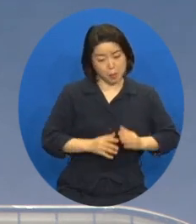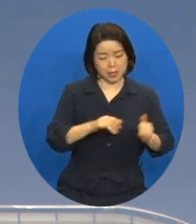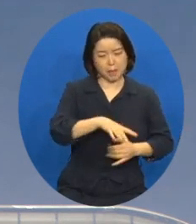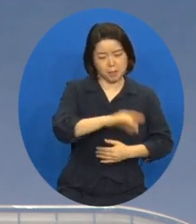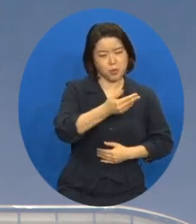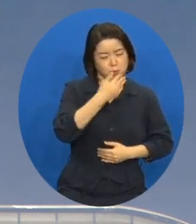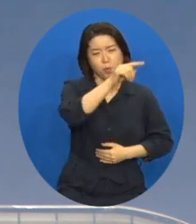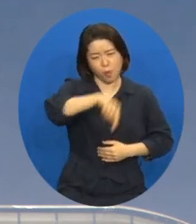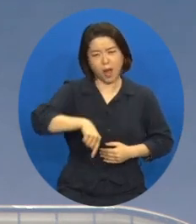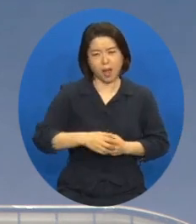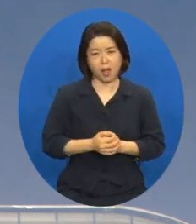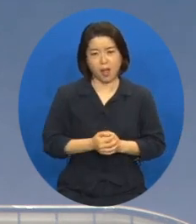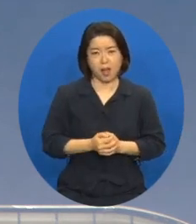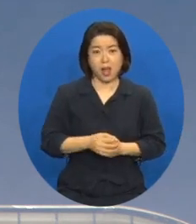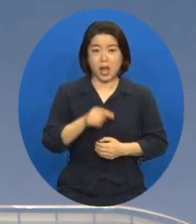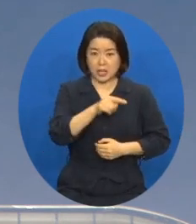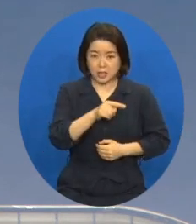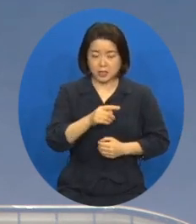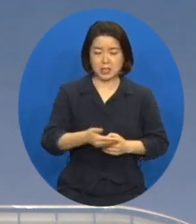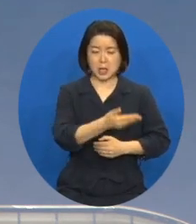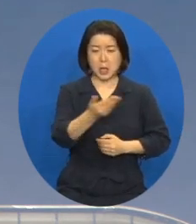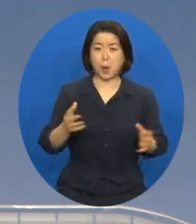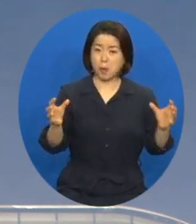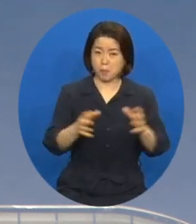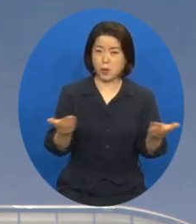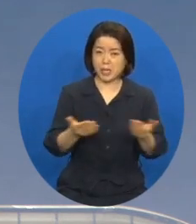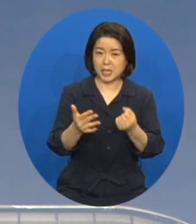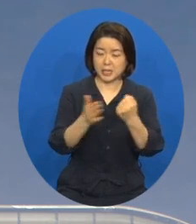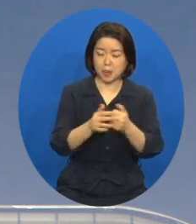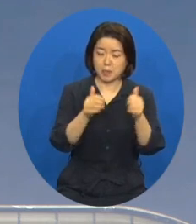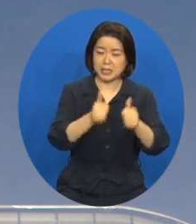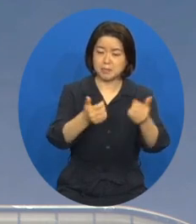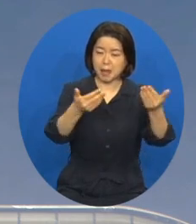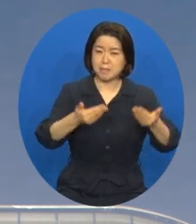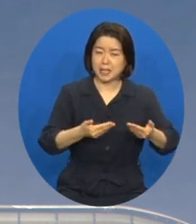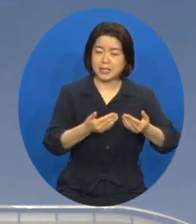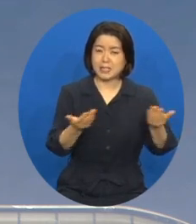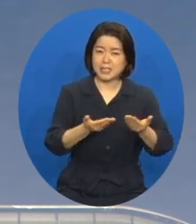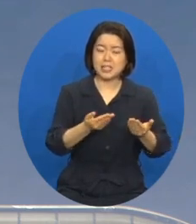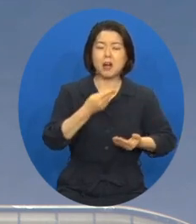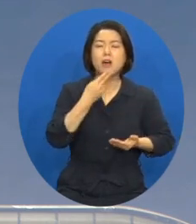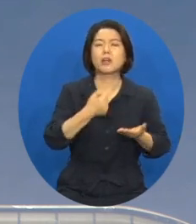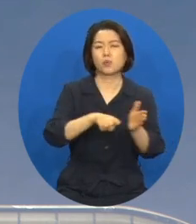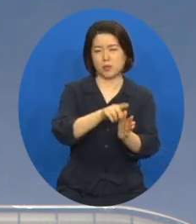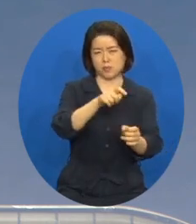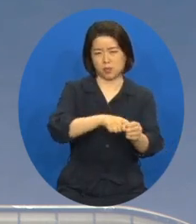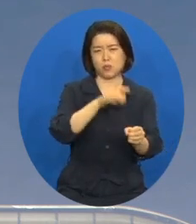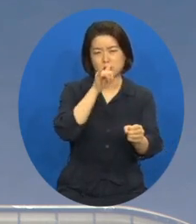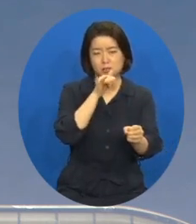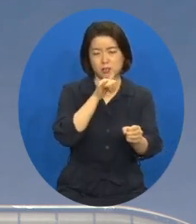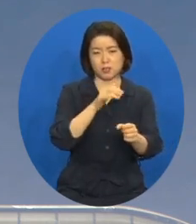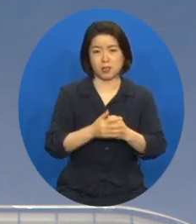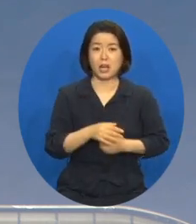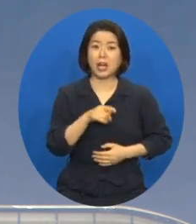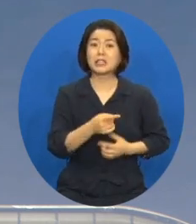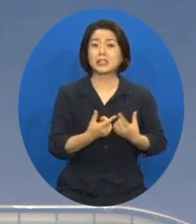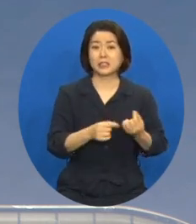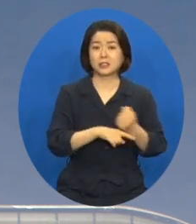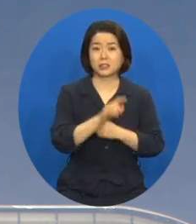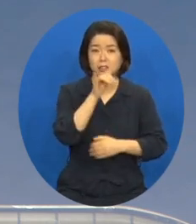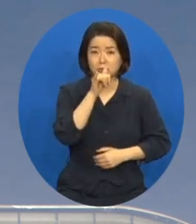할 것입니다. 그것은 여러분이 모이는 일로 심판받는 일이 없도록 하려는 것입니다. 이런